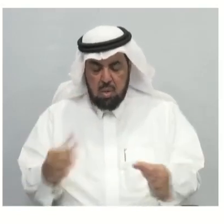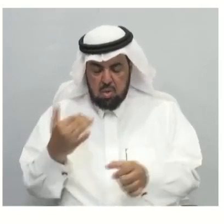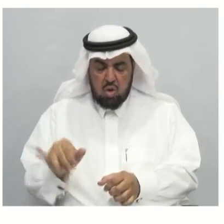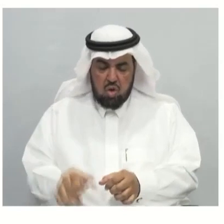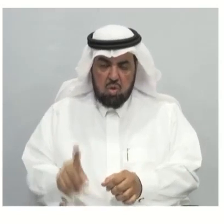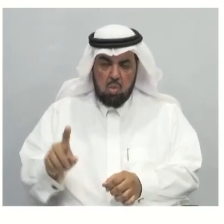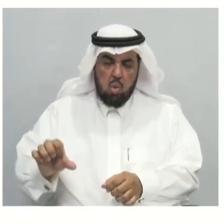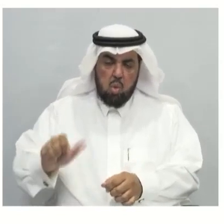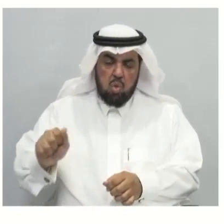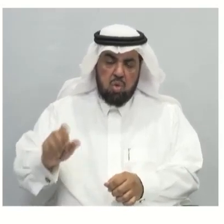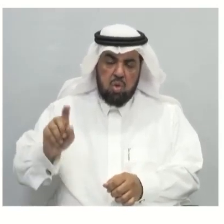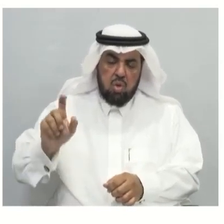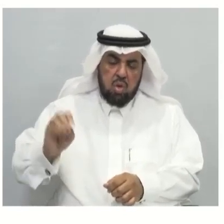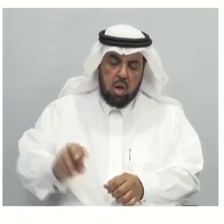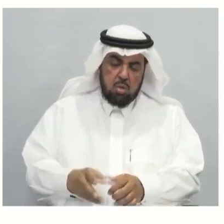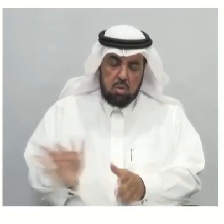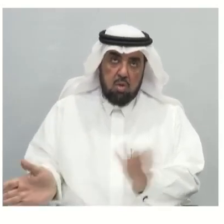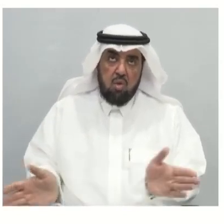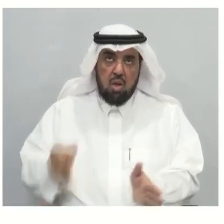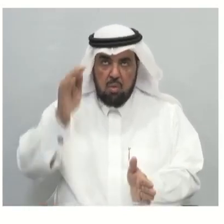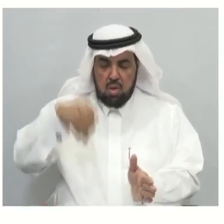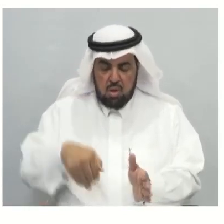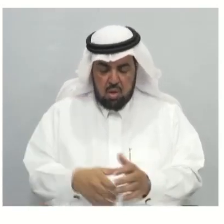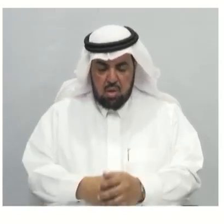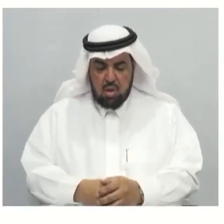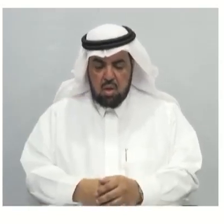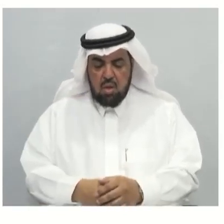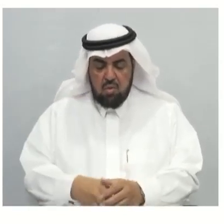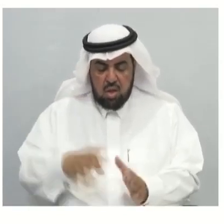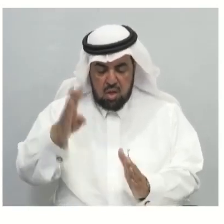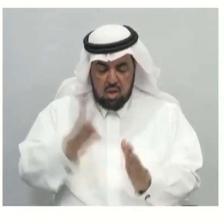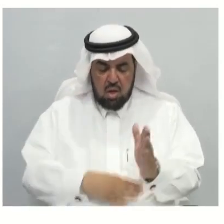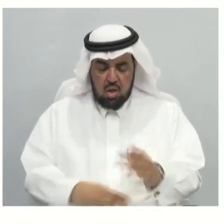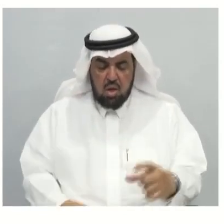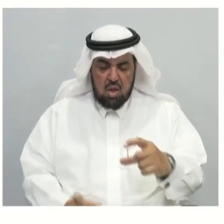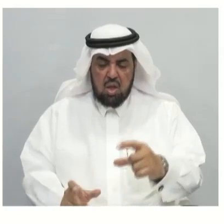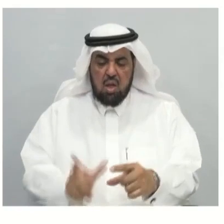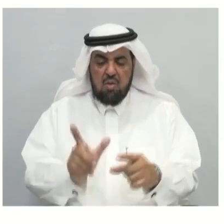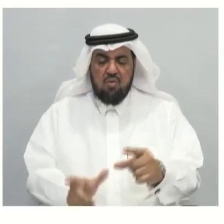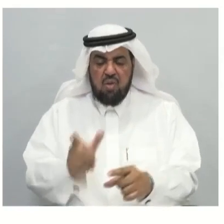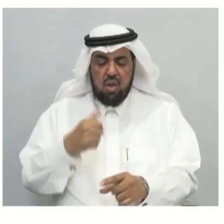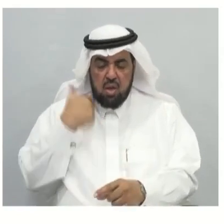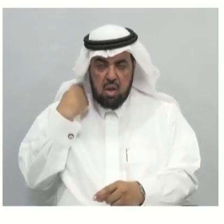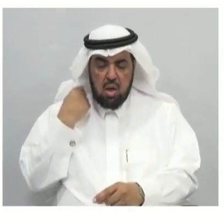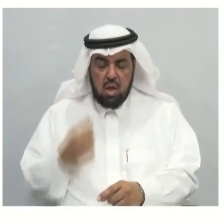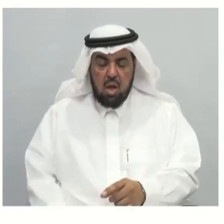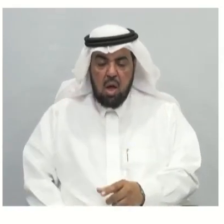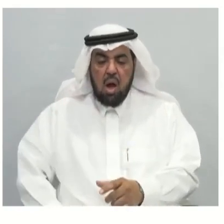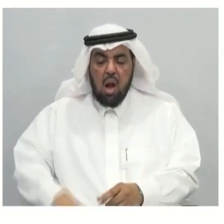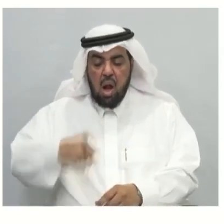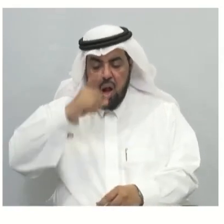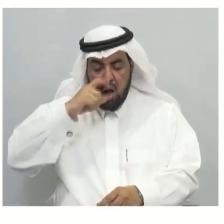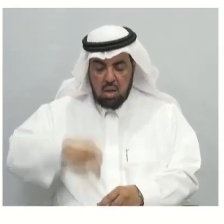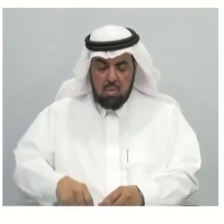بوصه من جميع الاتجاهات اذا في السيره الذاتيه او ما يسمى بالسي في نلاحظ انه يجب ان يكون